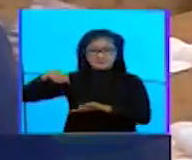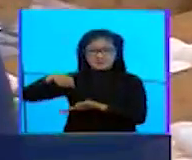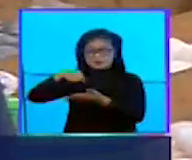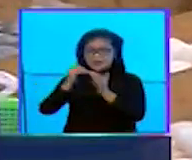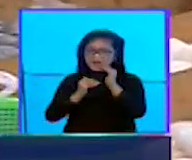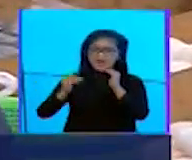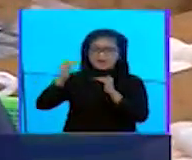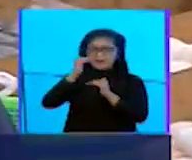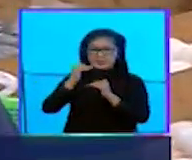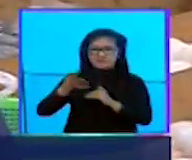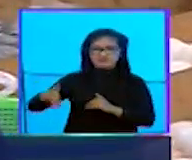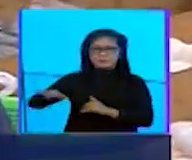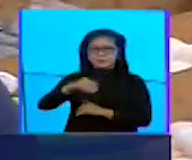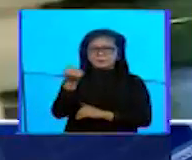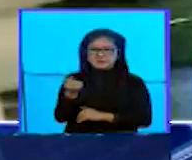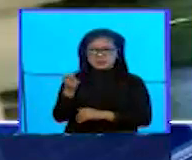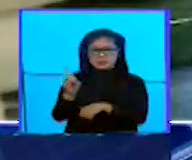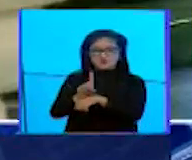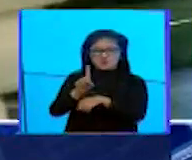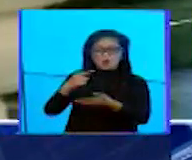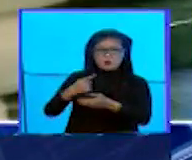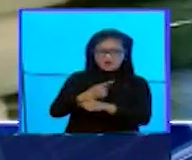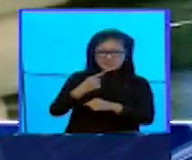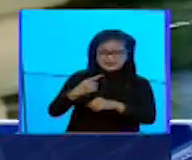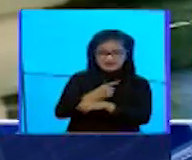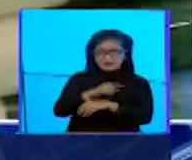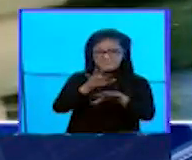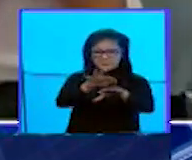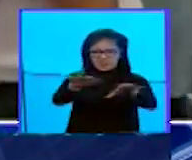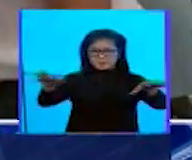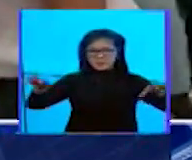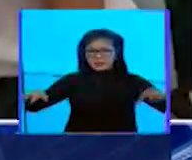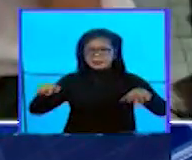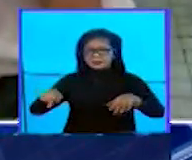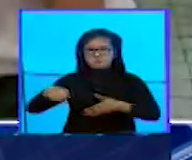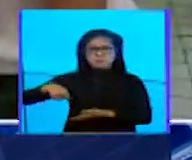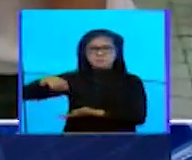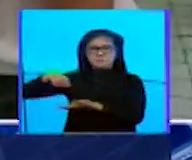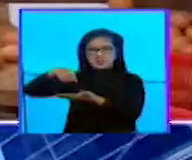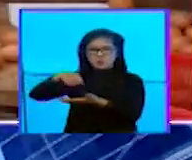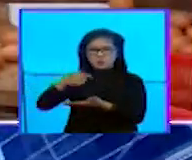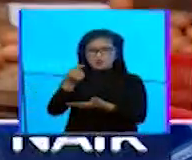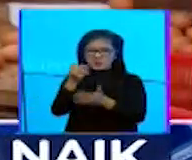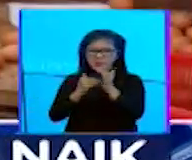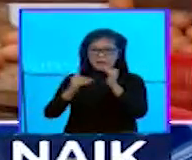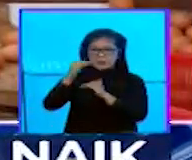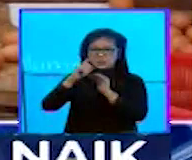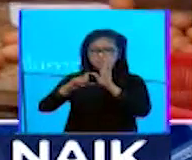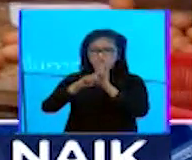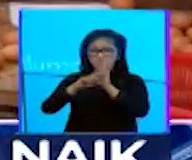di Pasar Konangdia, tempat saya melaporkan, di sini ada beberapa bahan-bahan pokok yang mengalami kenaikan harga, yaitu misalnya saja seperti